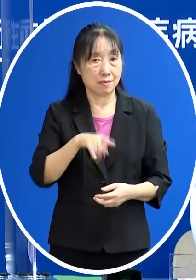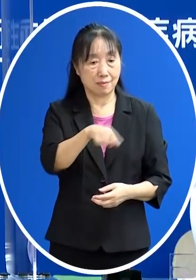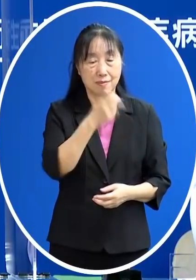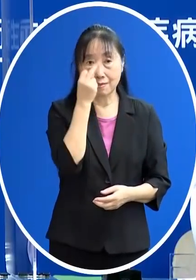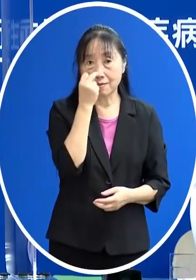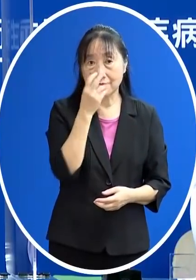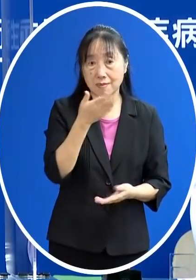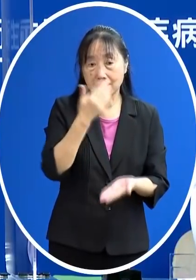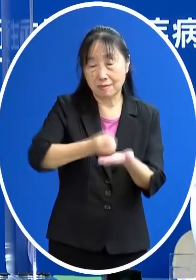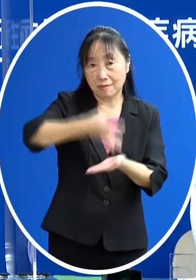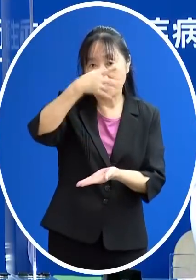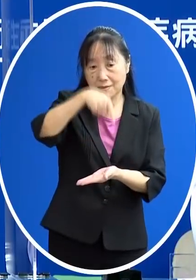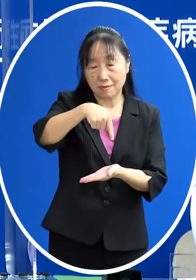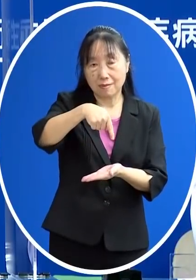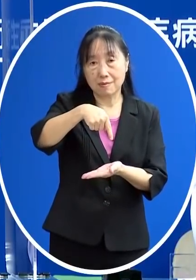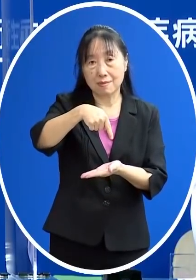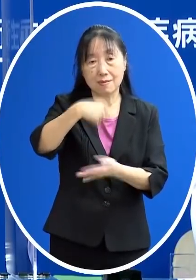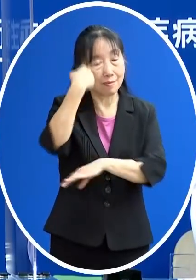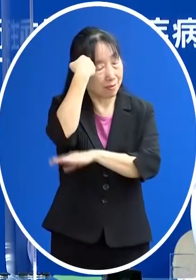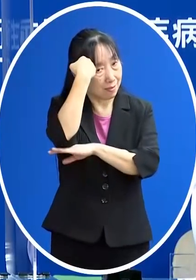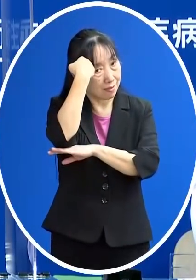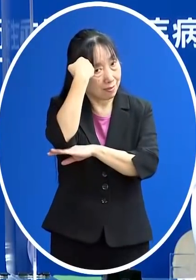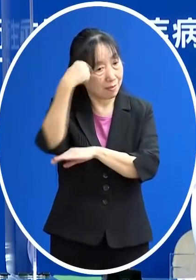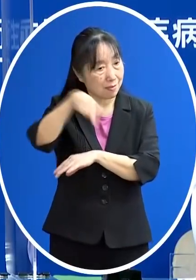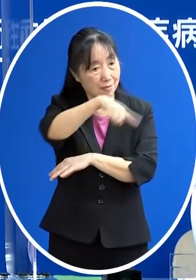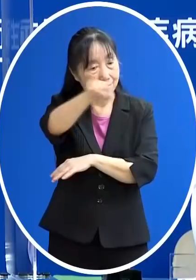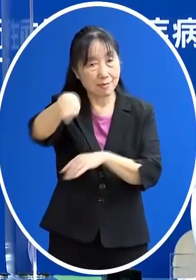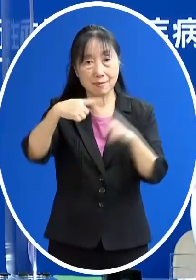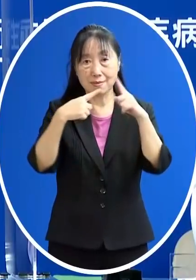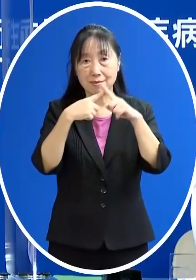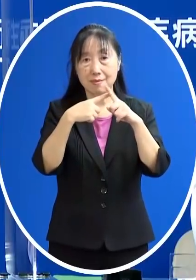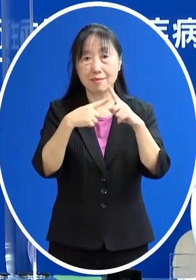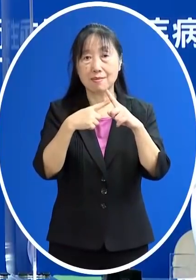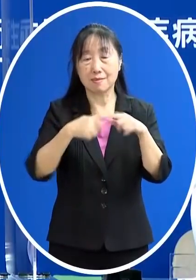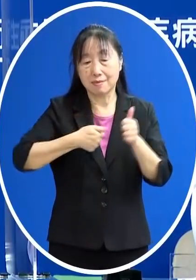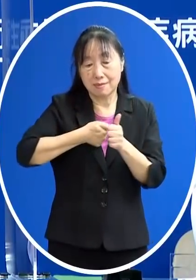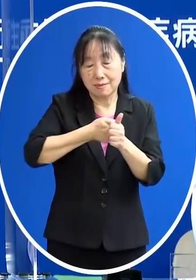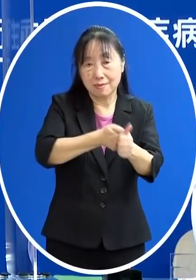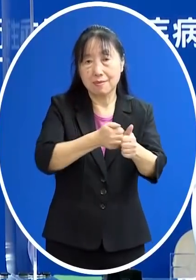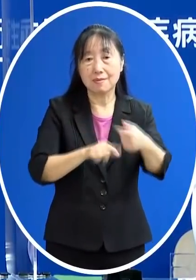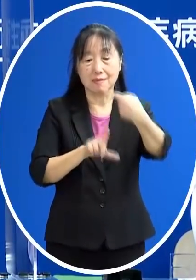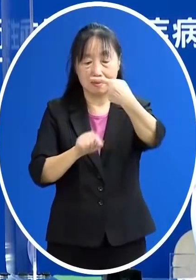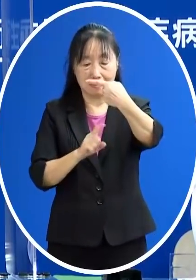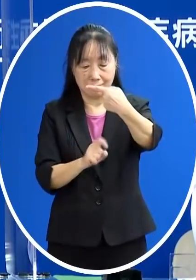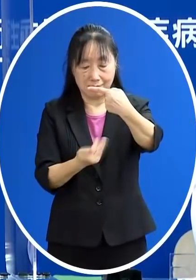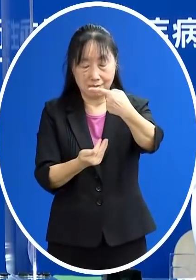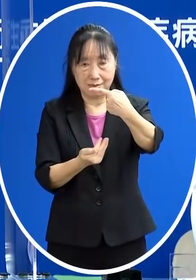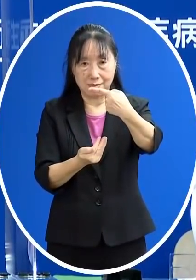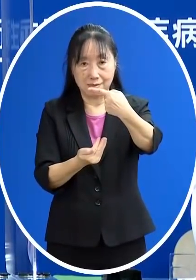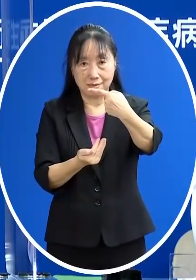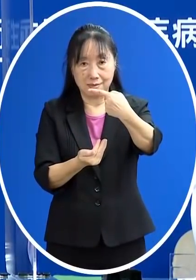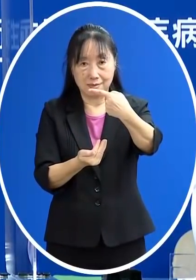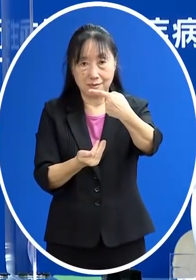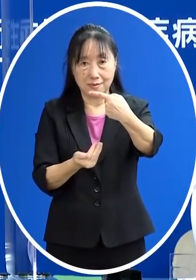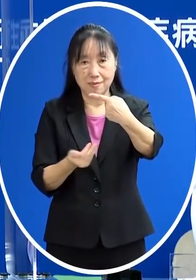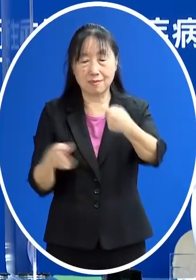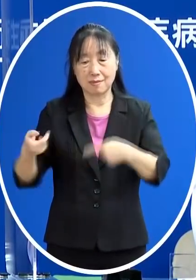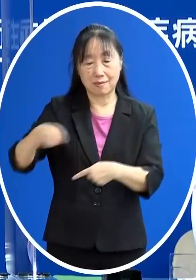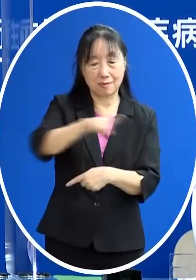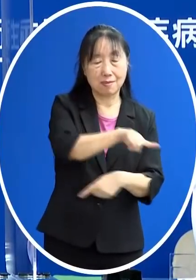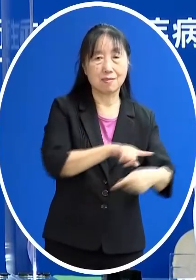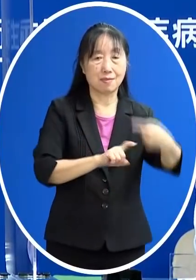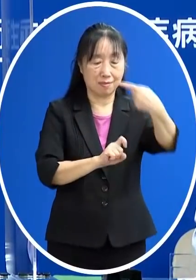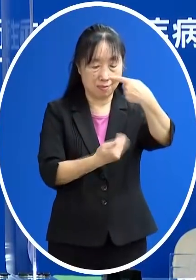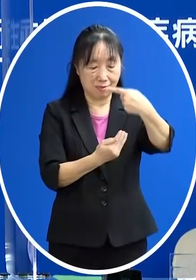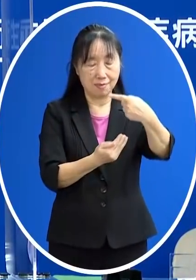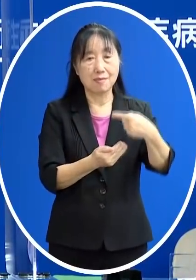店对于病对于所谓的住宿的旅客。是追溯到1月19号，追溯到1月19号的